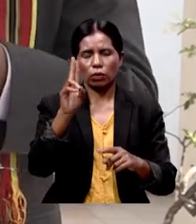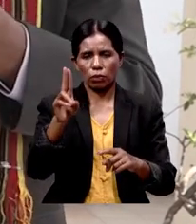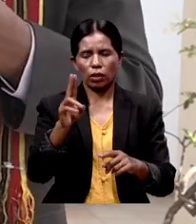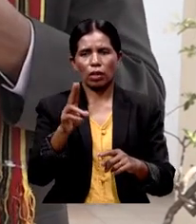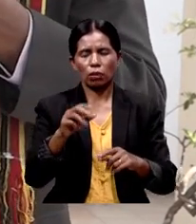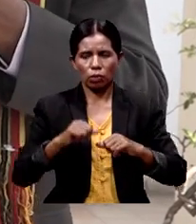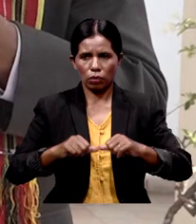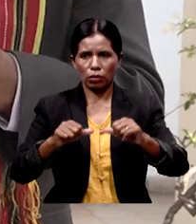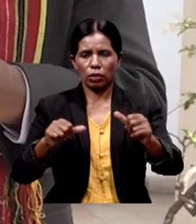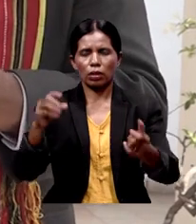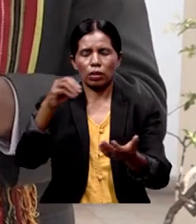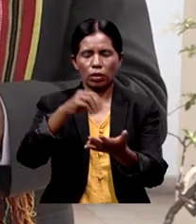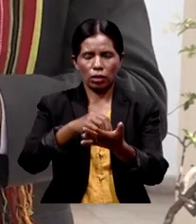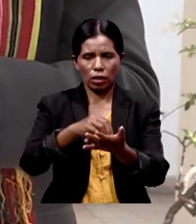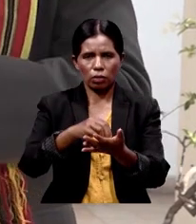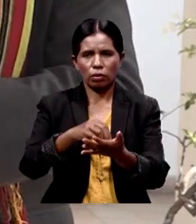Malaysia